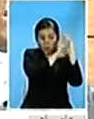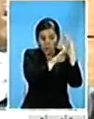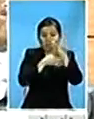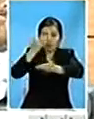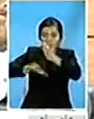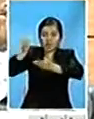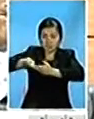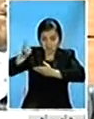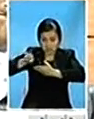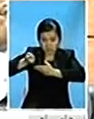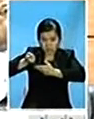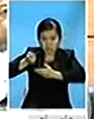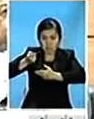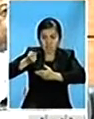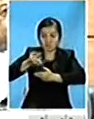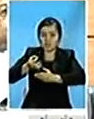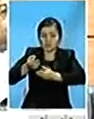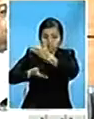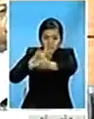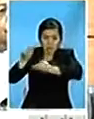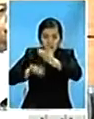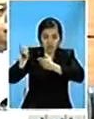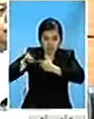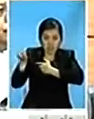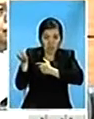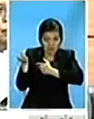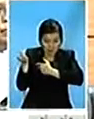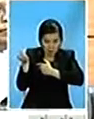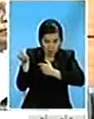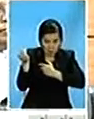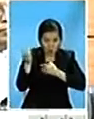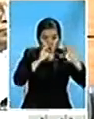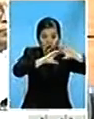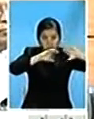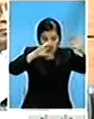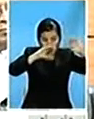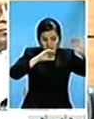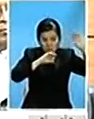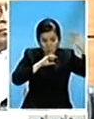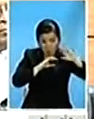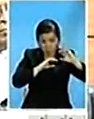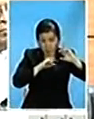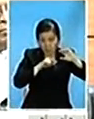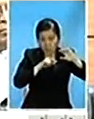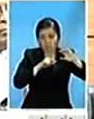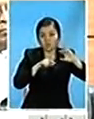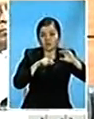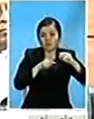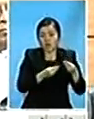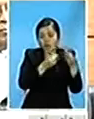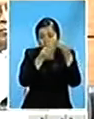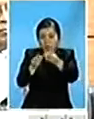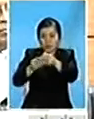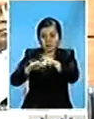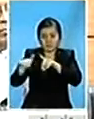าดที่ชาวนาสามารถขายได้จริงเพราะฉะนั้นเม็ดเงินที่เราใช้ในการที่จะดูแลพี่น้องเกษตรกรจึง